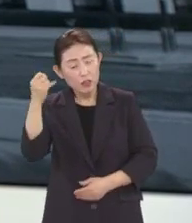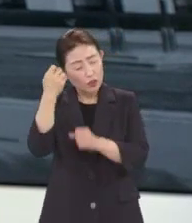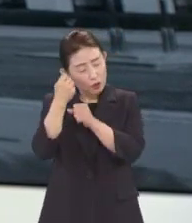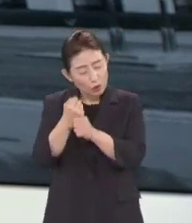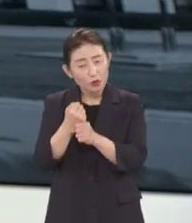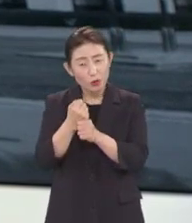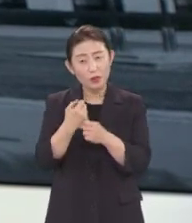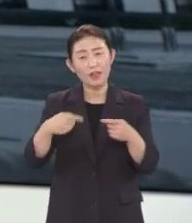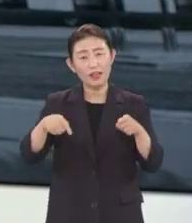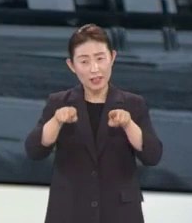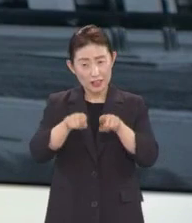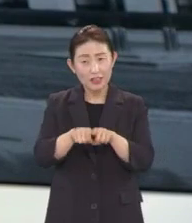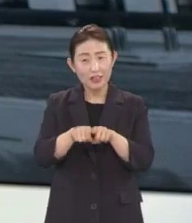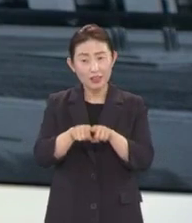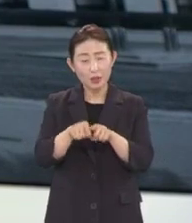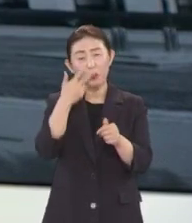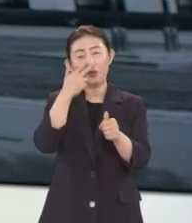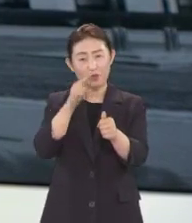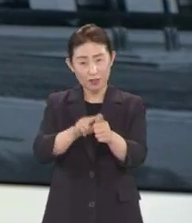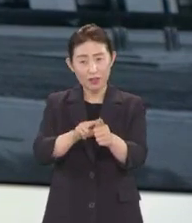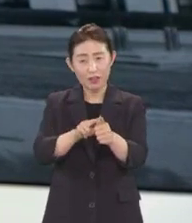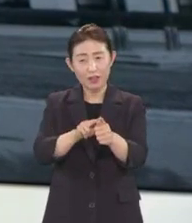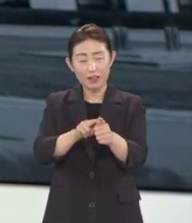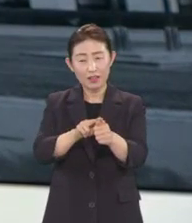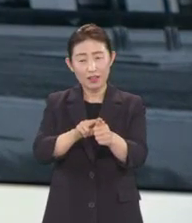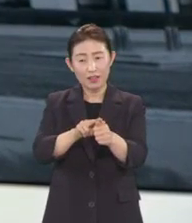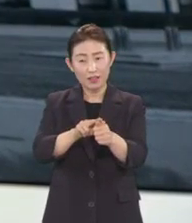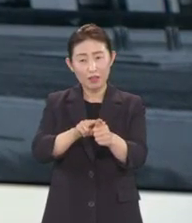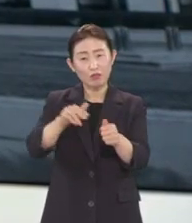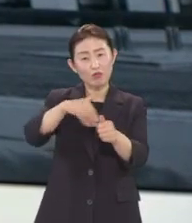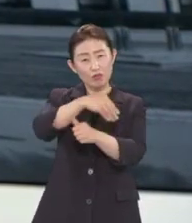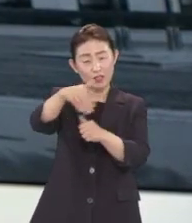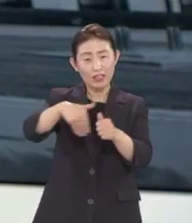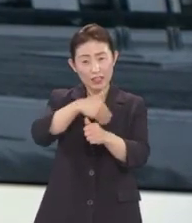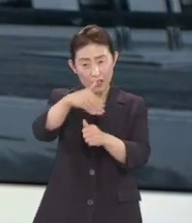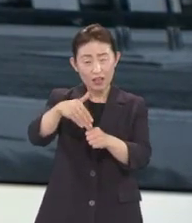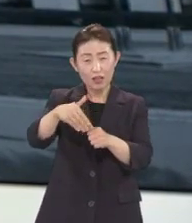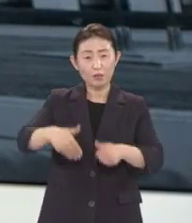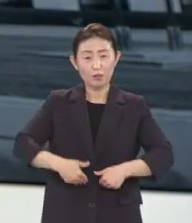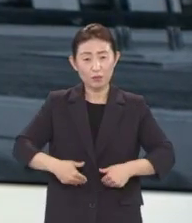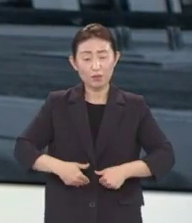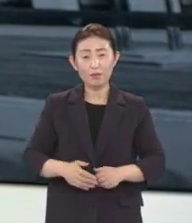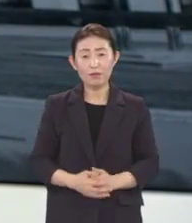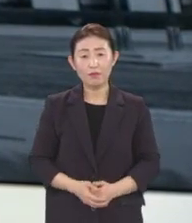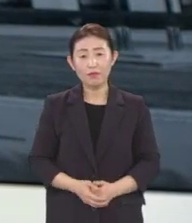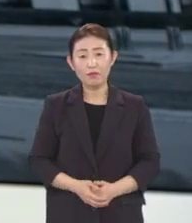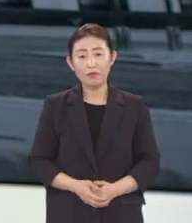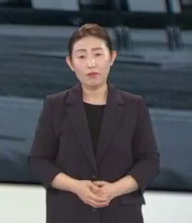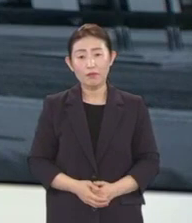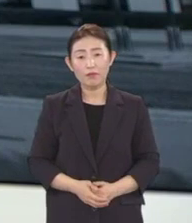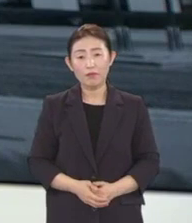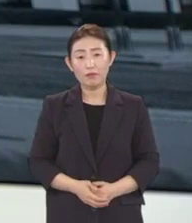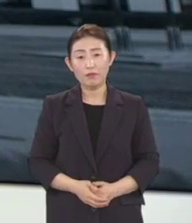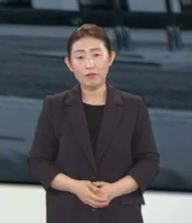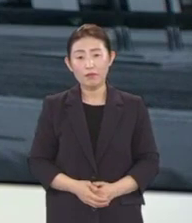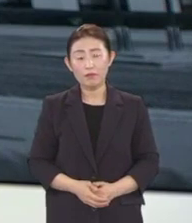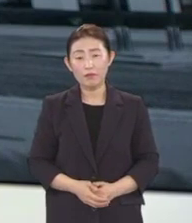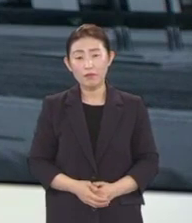과제도 쉽게 도전할 수 있는 그런 연구 문화가 형성되는 것이 매우 중요하다고 생각을 하고 있습니다. 그러기